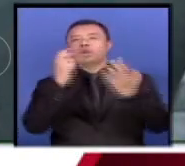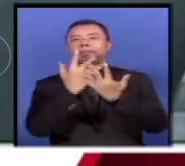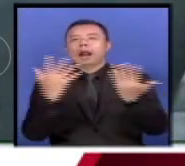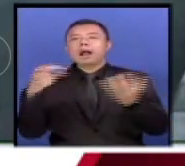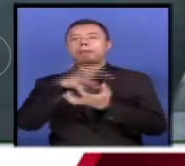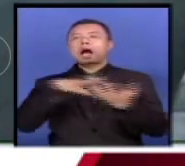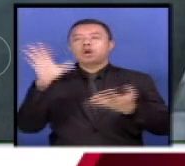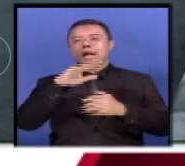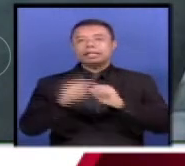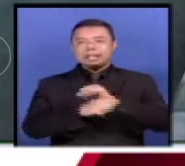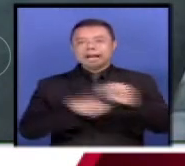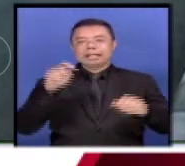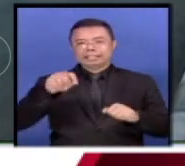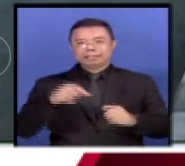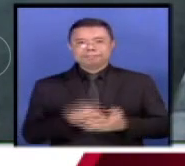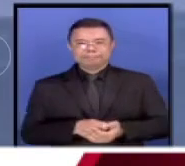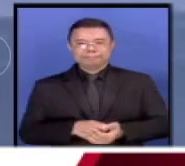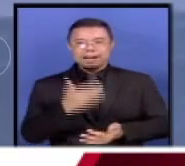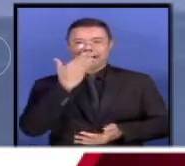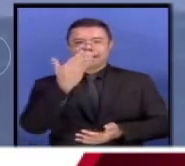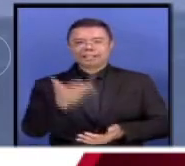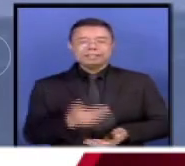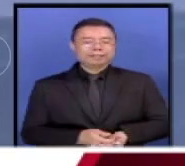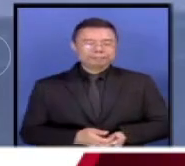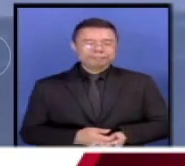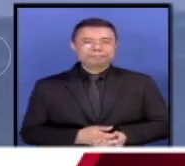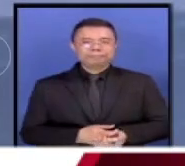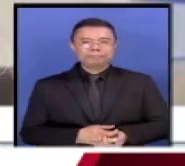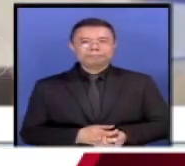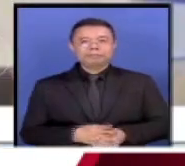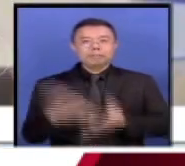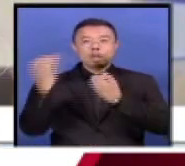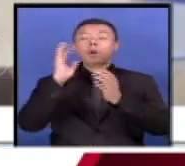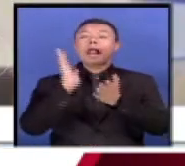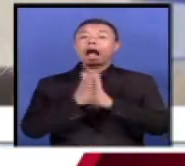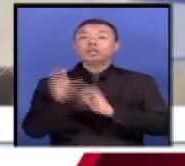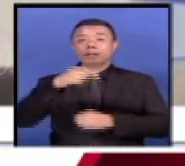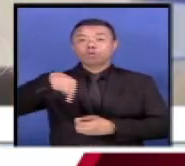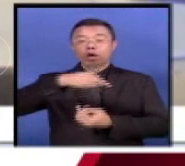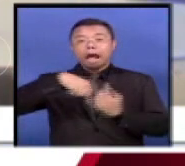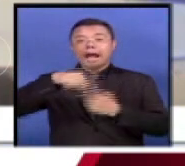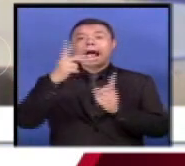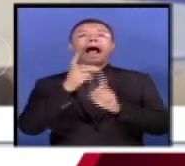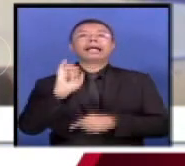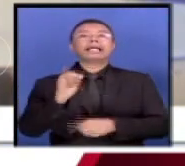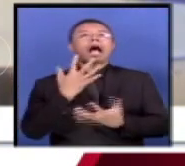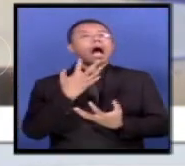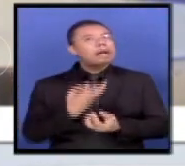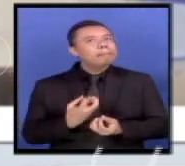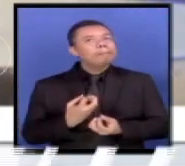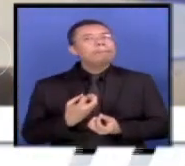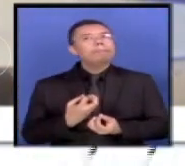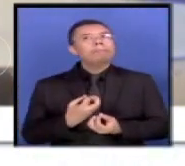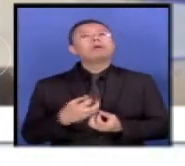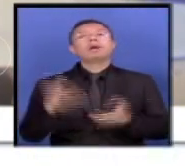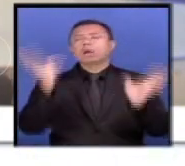dari Idul Adha kali ini. Faris, begitu. Baik, terima kasih Adi Mulia mengabarkan langsung dari Bundaran HI Jakarta. Ini diharapkan polusi udara di Jakarta